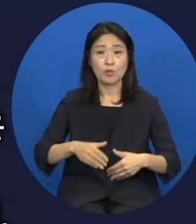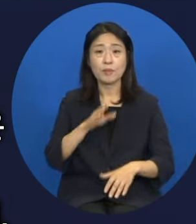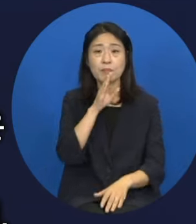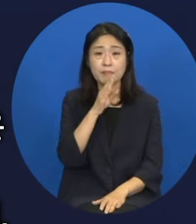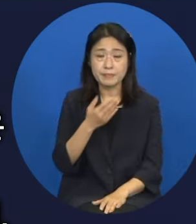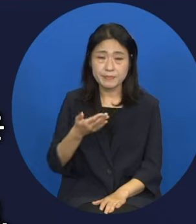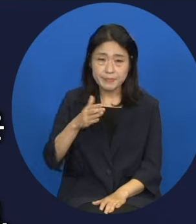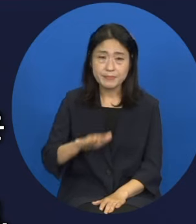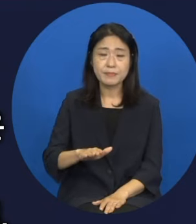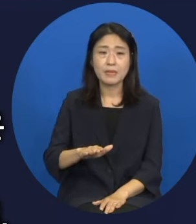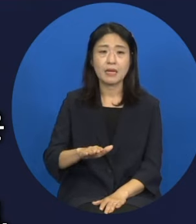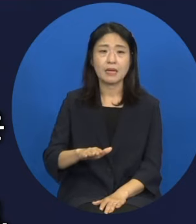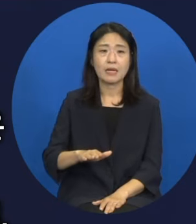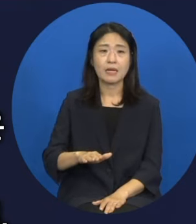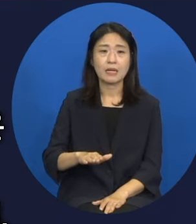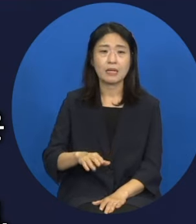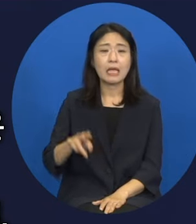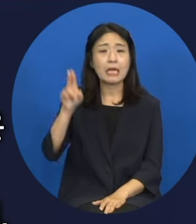그러나 야고보처럼